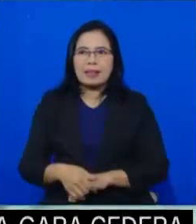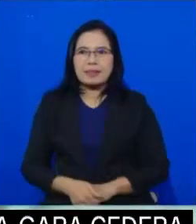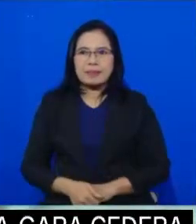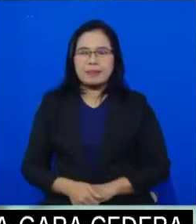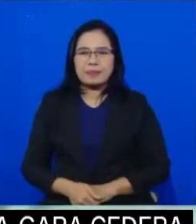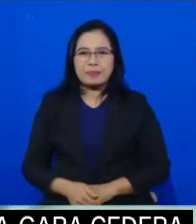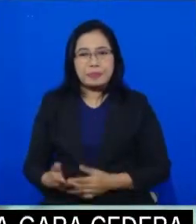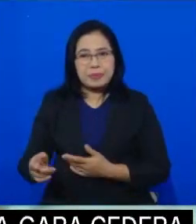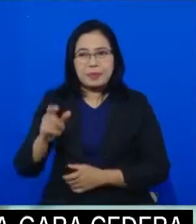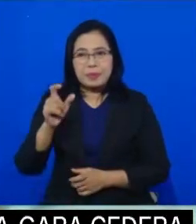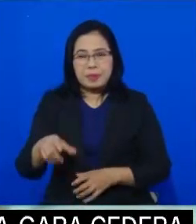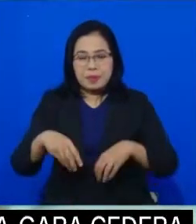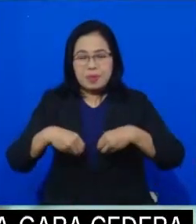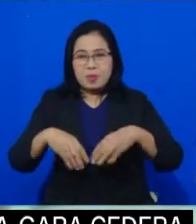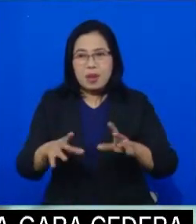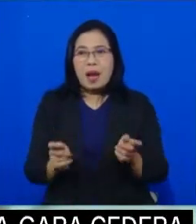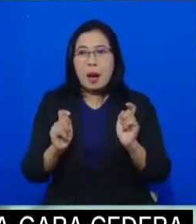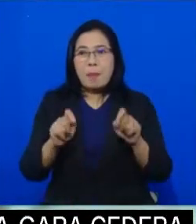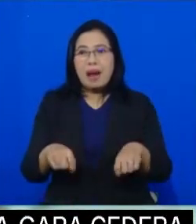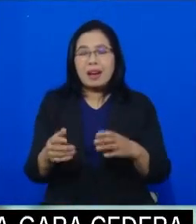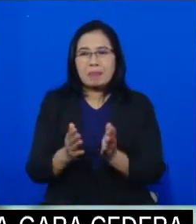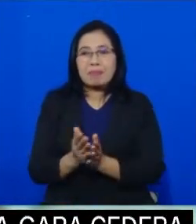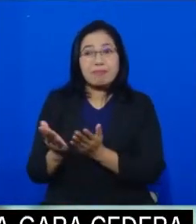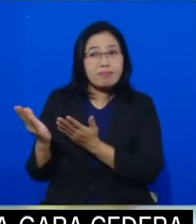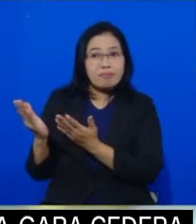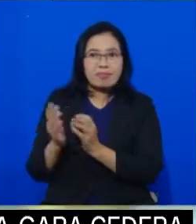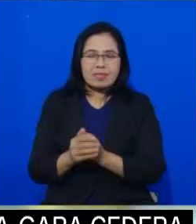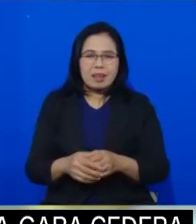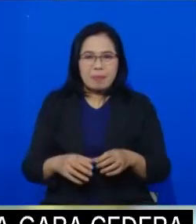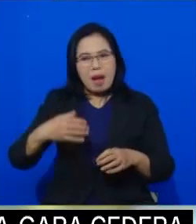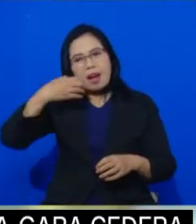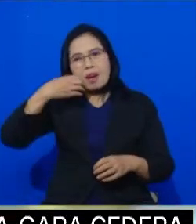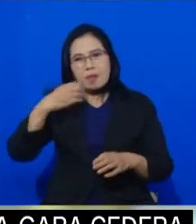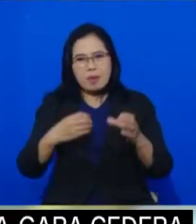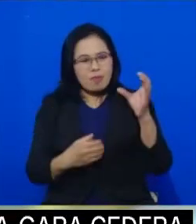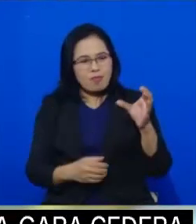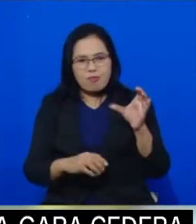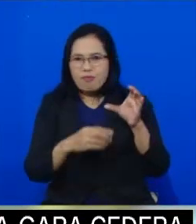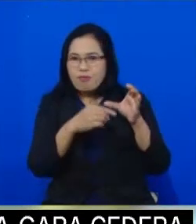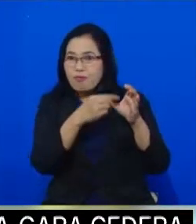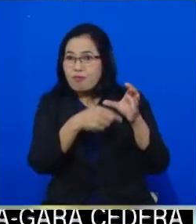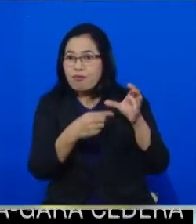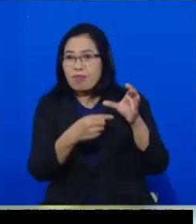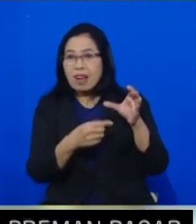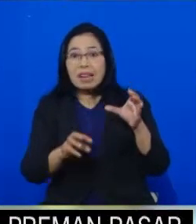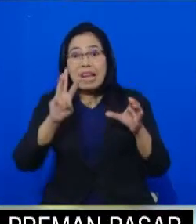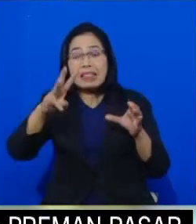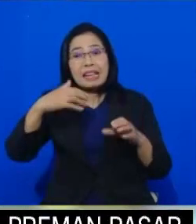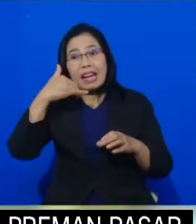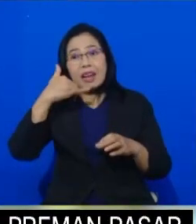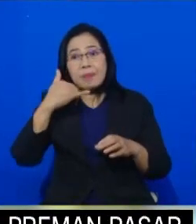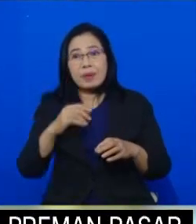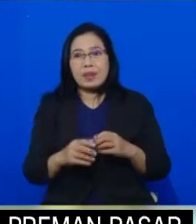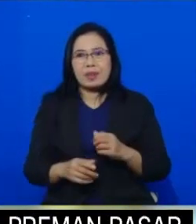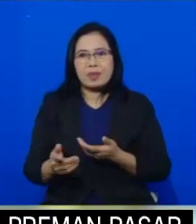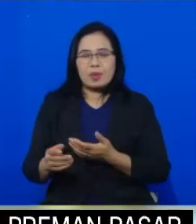Salah satu pedagang yang sudah mulai menggunakan fitur live adalah Mila. Tak tanggung-tanggung, ia menggunakan 3 handphone sekaligus untuk